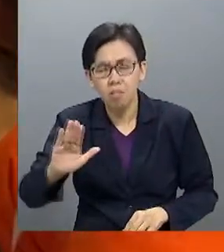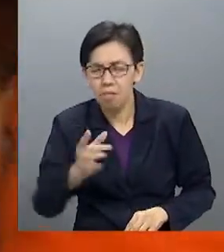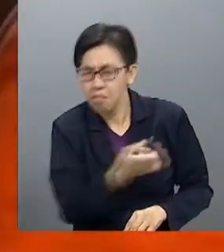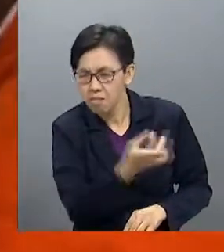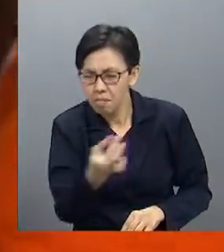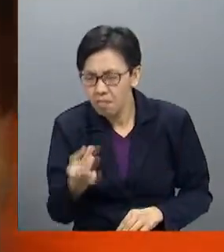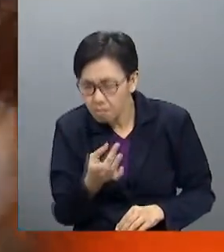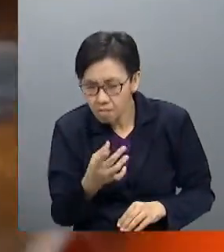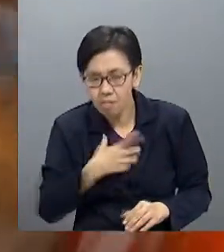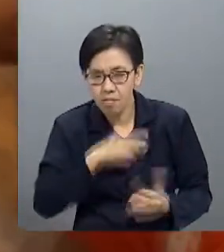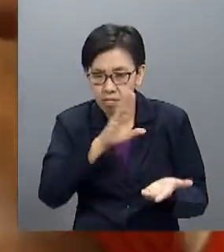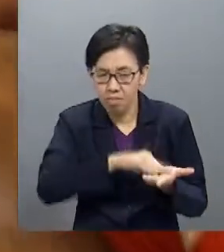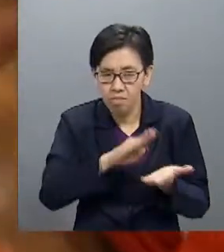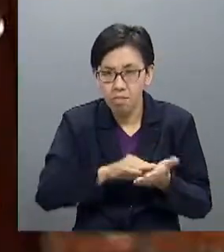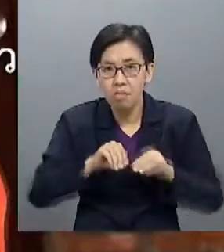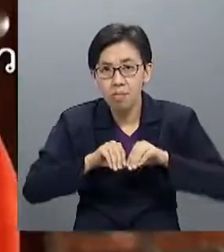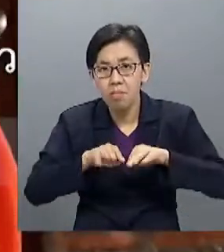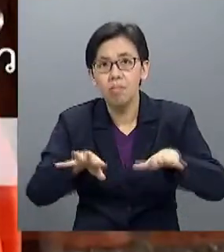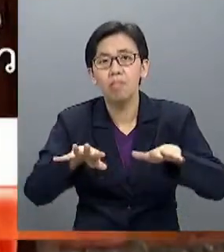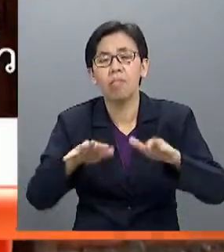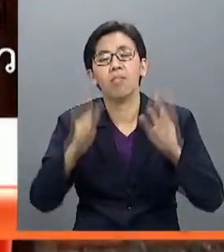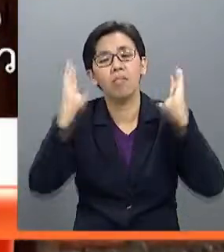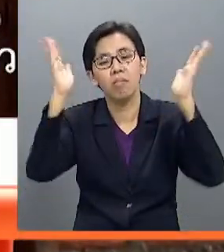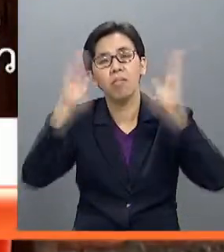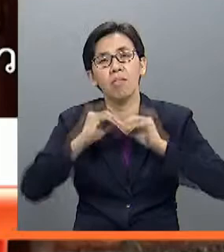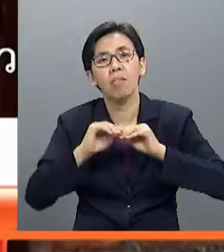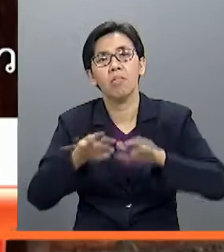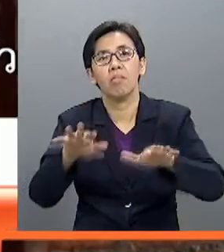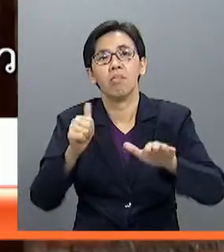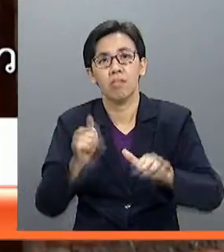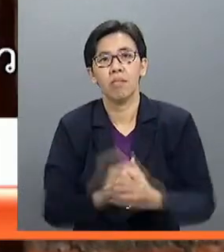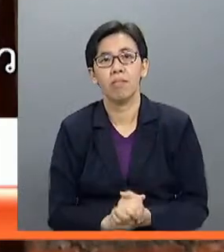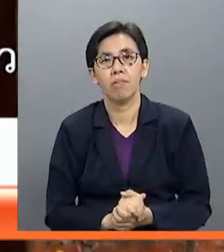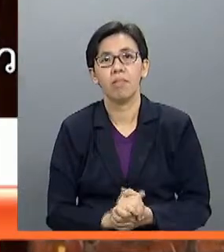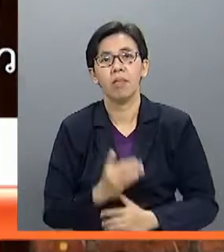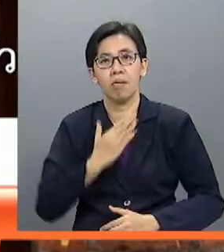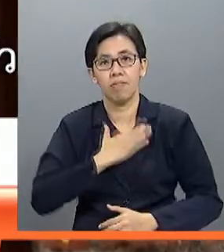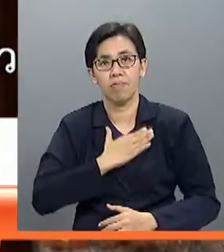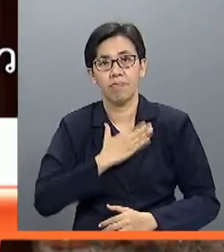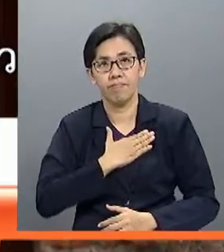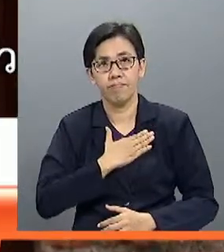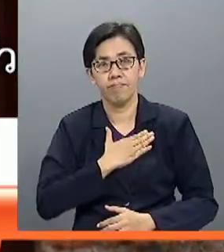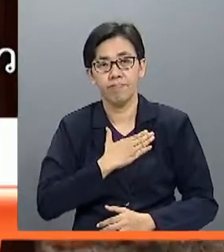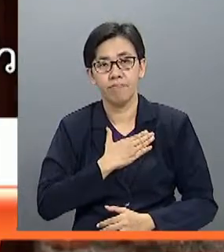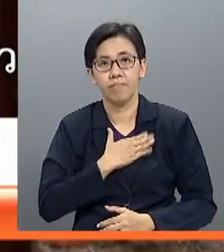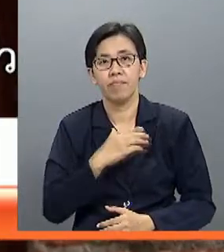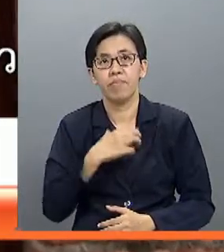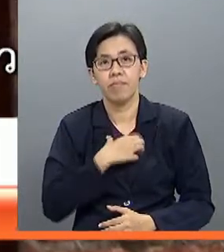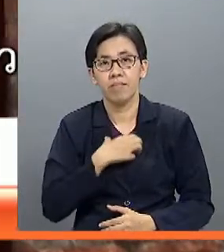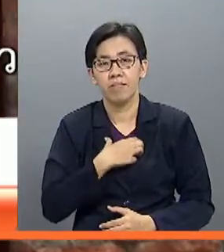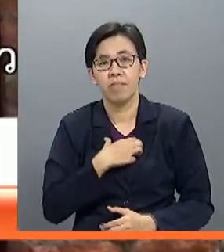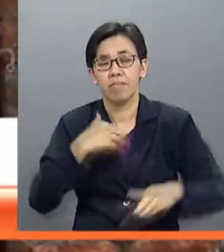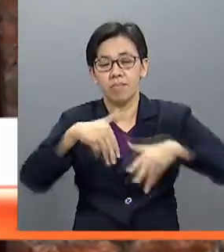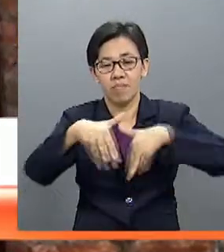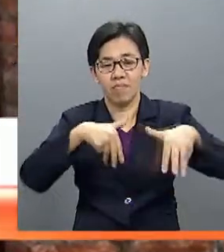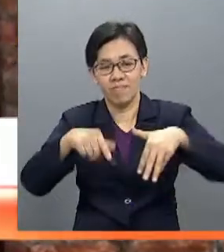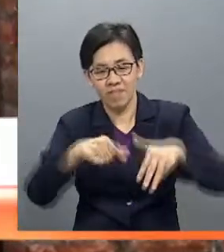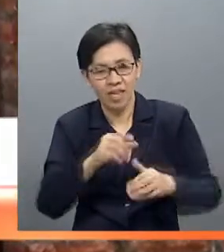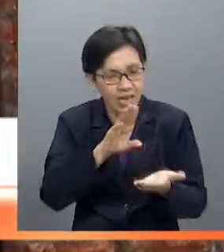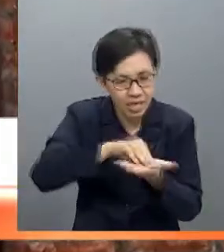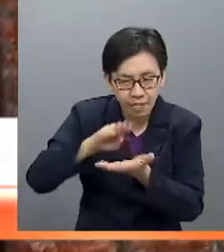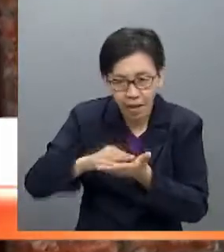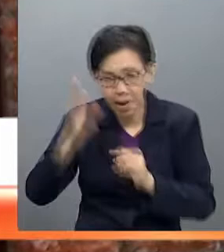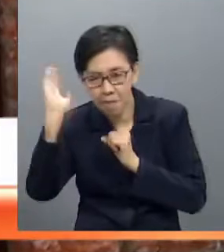แบบการสื่อสารซับด้วยตัวผมแล้วเนี่ยอยากเป็นนักสื่อสารในชุมชนอยู่แล้วแต่